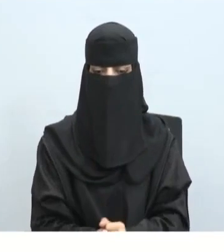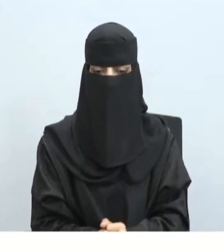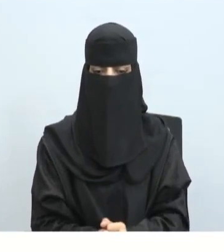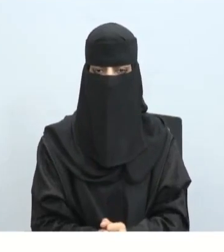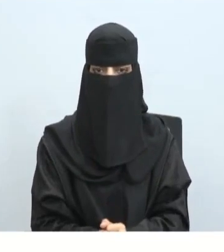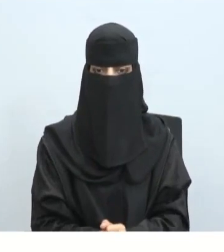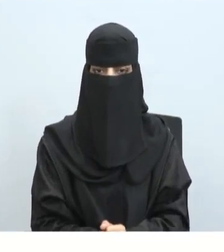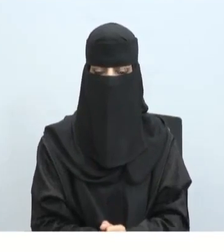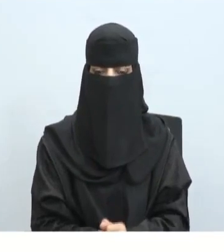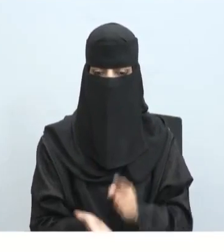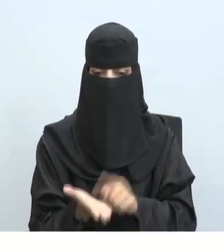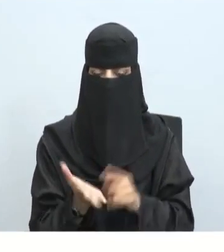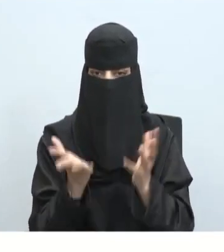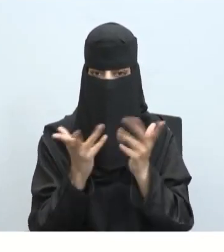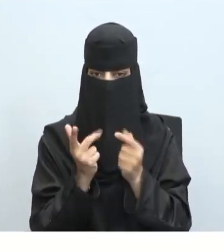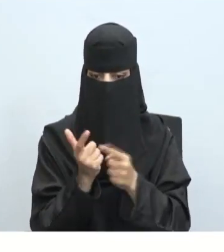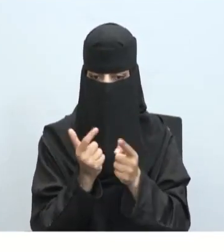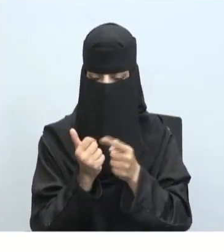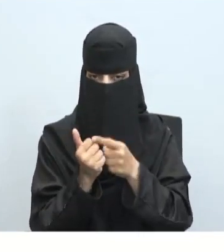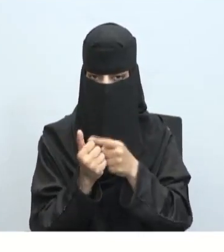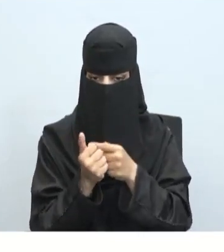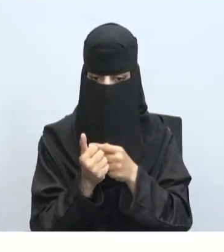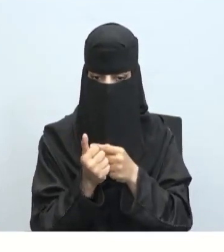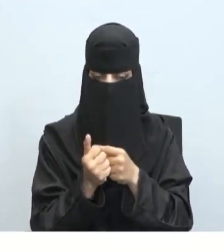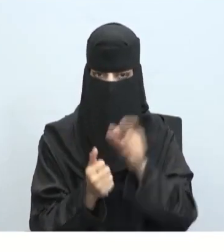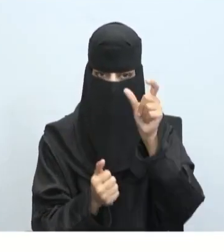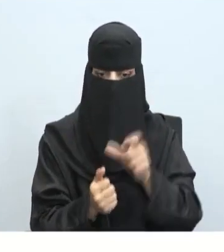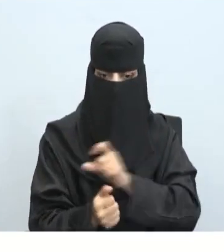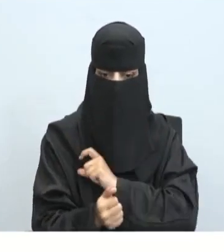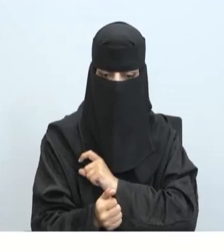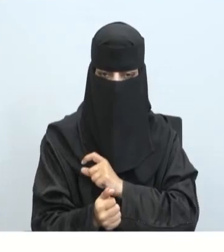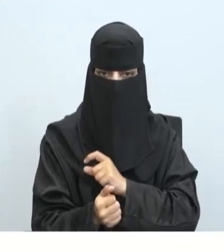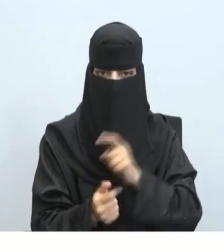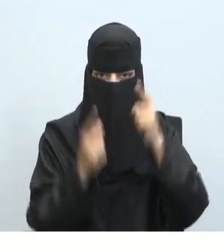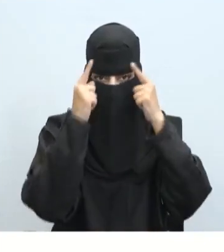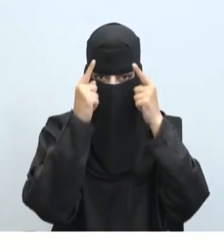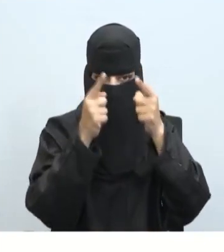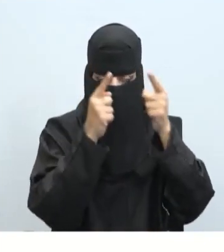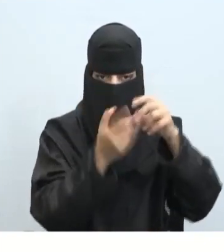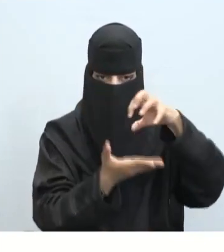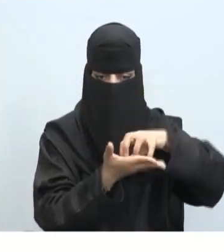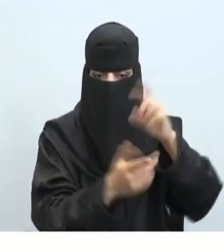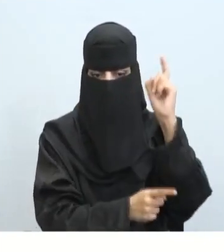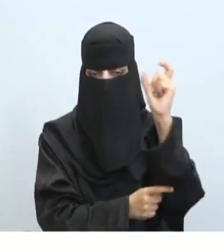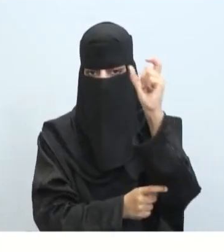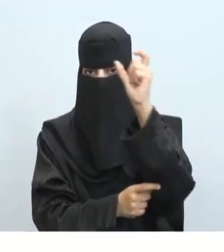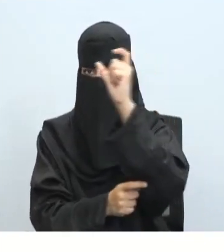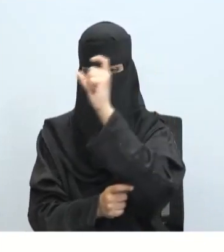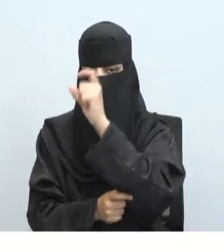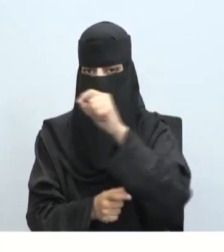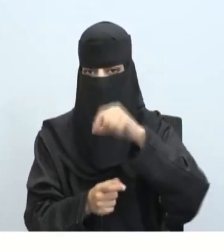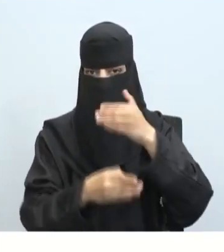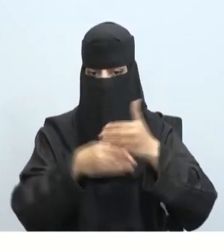الدرس ان يعدد الطالب اشهر المساجد التي بناها المسلم